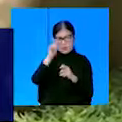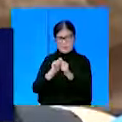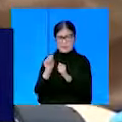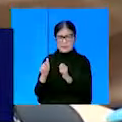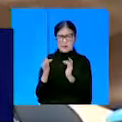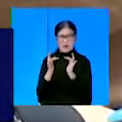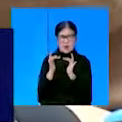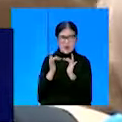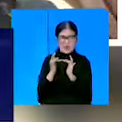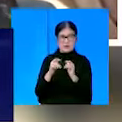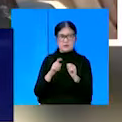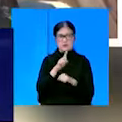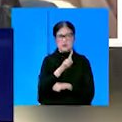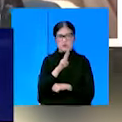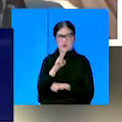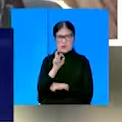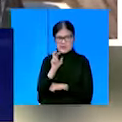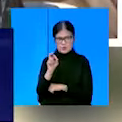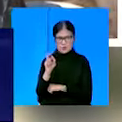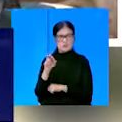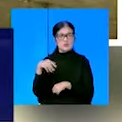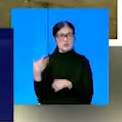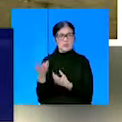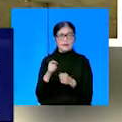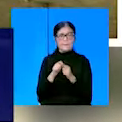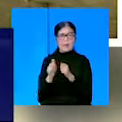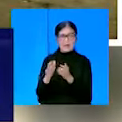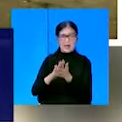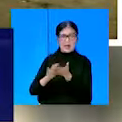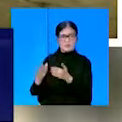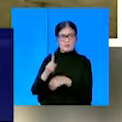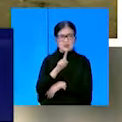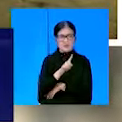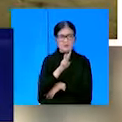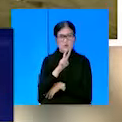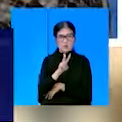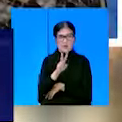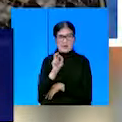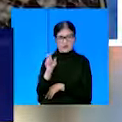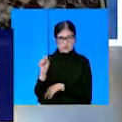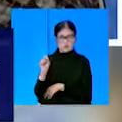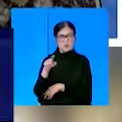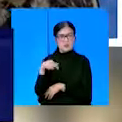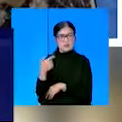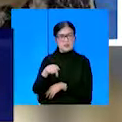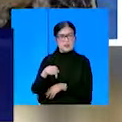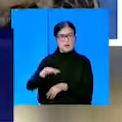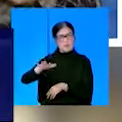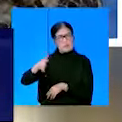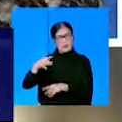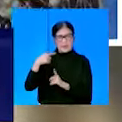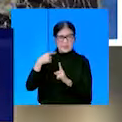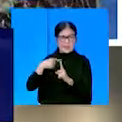sebanyak 1.204 pengunjung dan juga secara offline 1.204 pengunjung, dan diperkirakan saat ini sudah bertambah